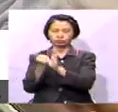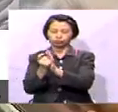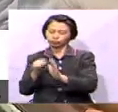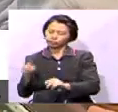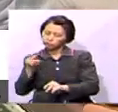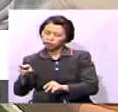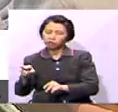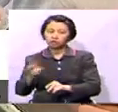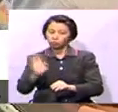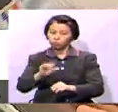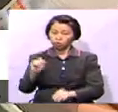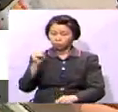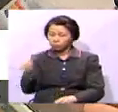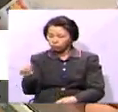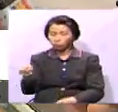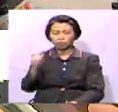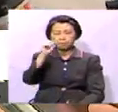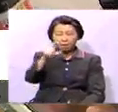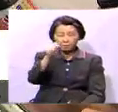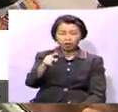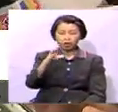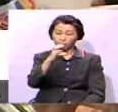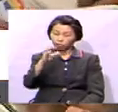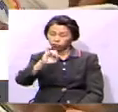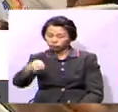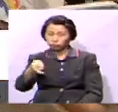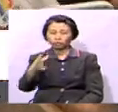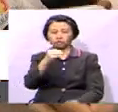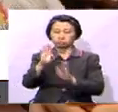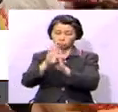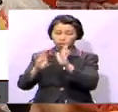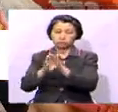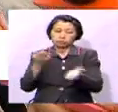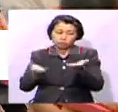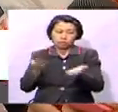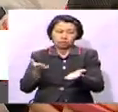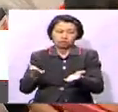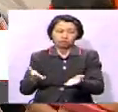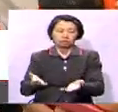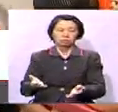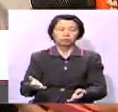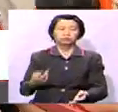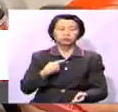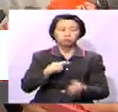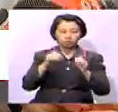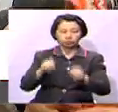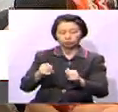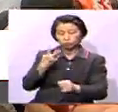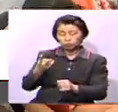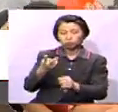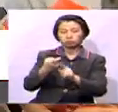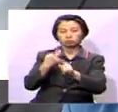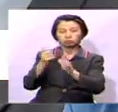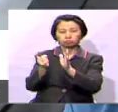ya dia mencercah ratusan juta dan mungkin juga bilion dan Wang itu boleh kita gunakan lagi untuk keperluan-keperluan